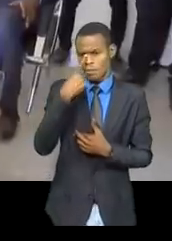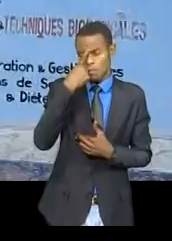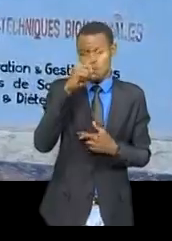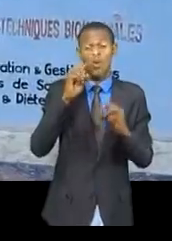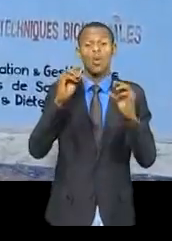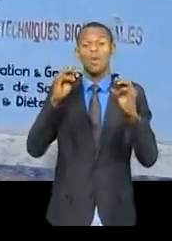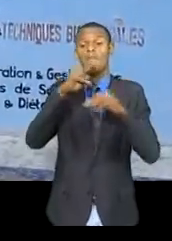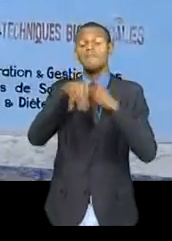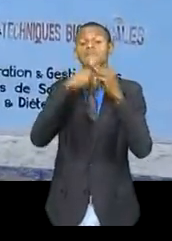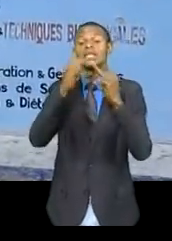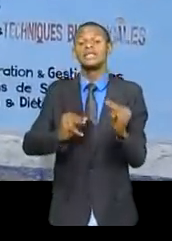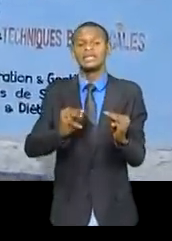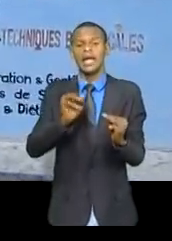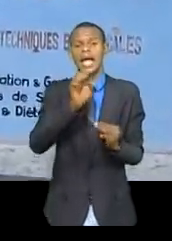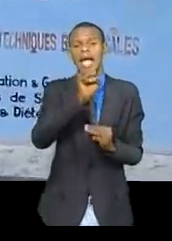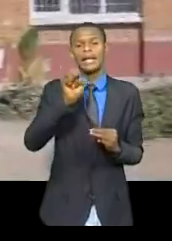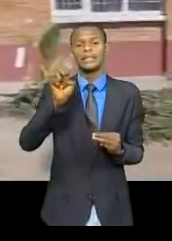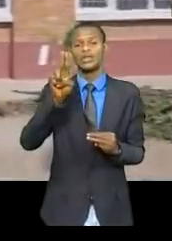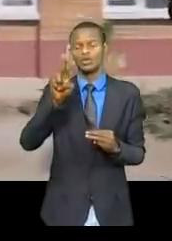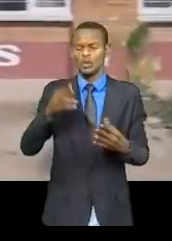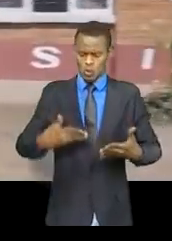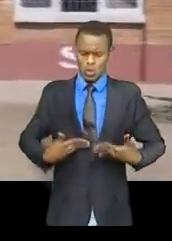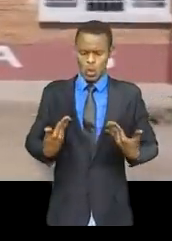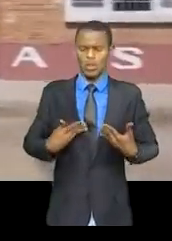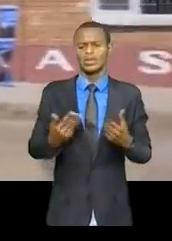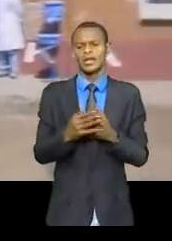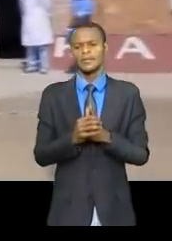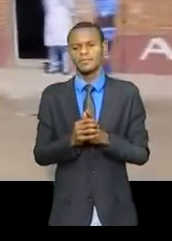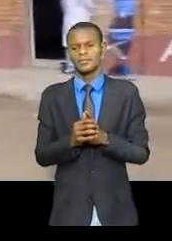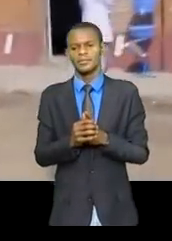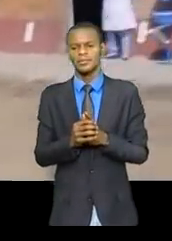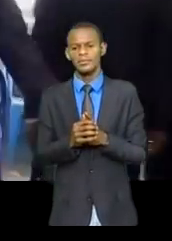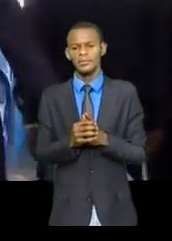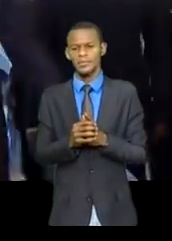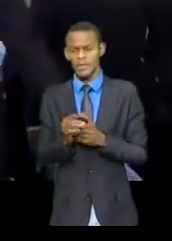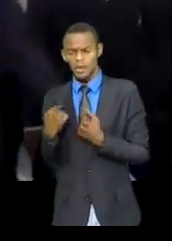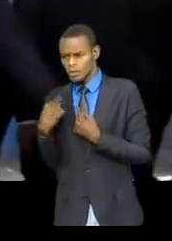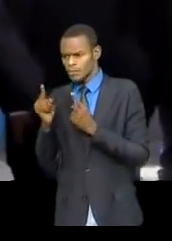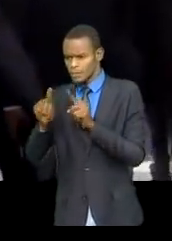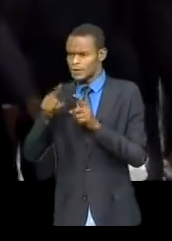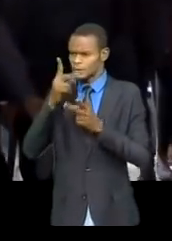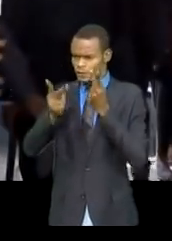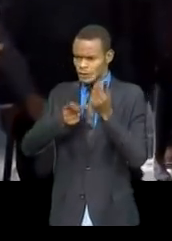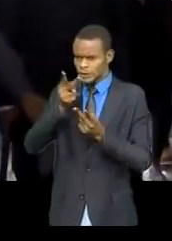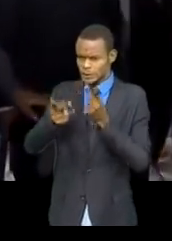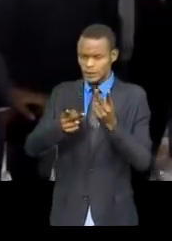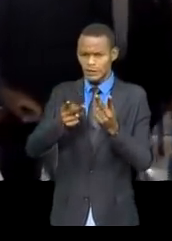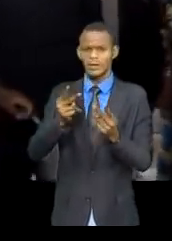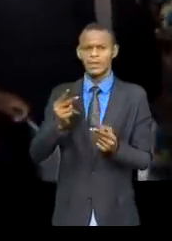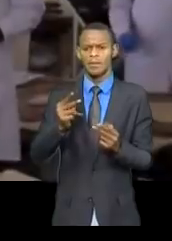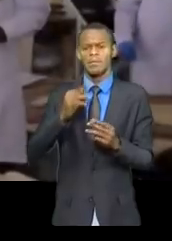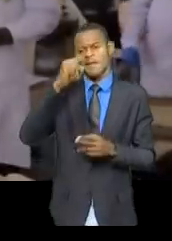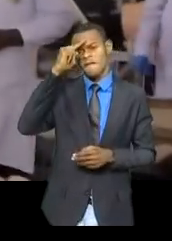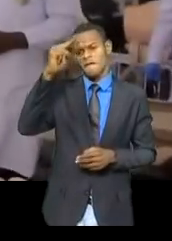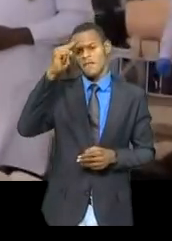mater. Les patrons de l'enseignement supérieur et universitaire a également visité l'Institut supérieur des techniques